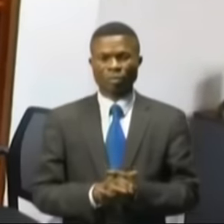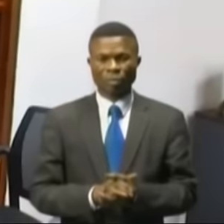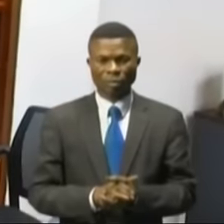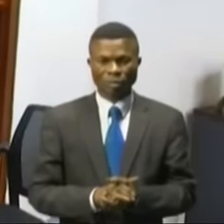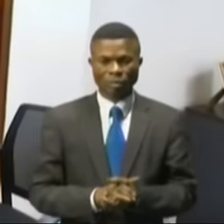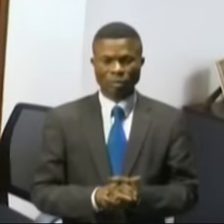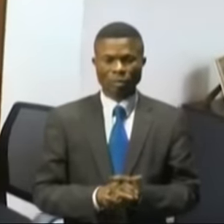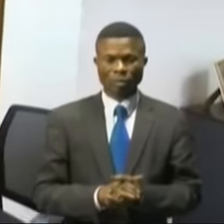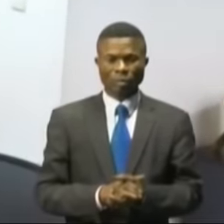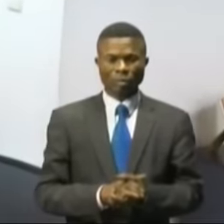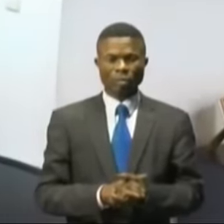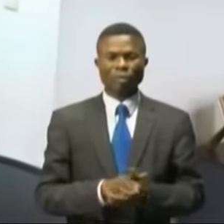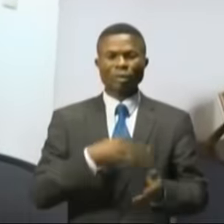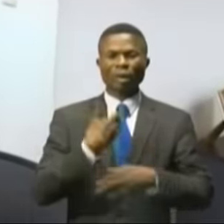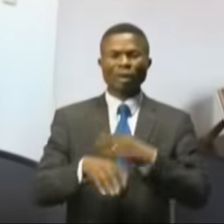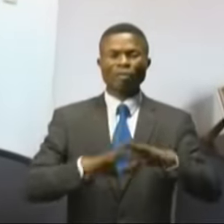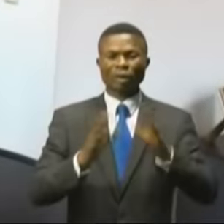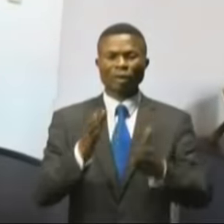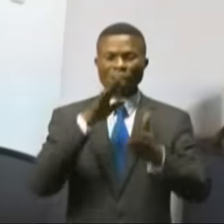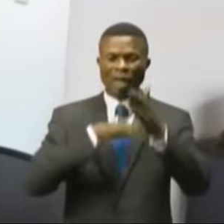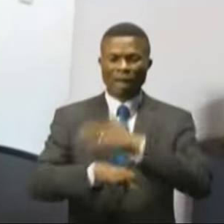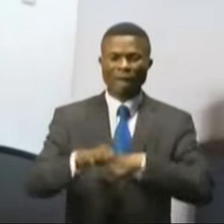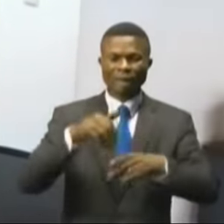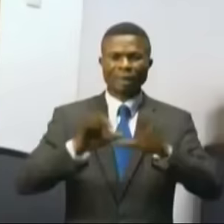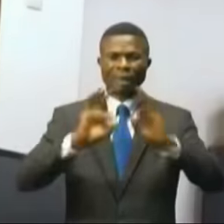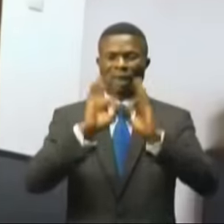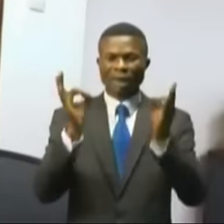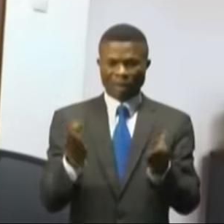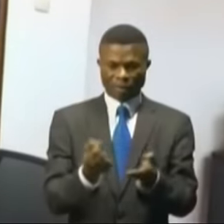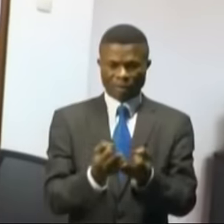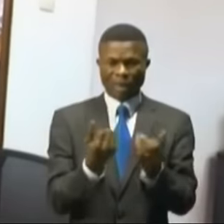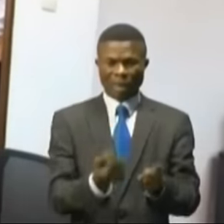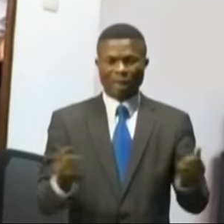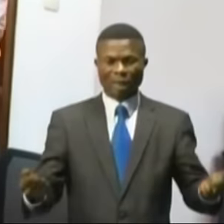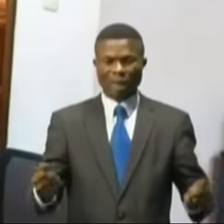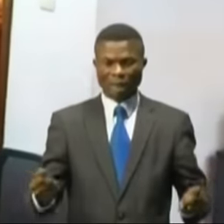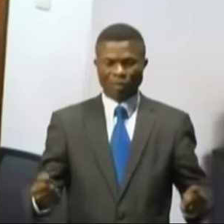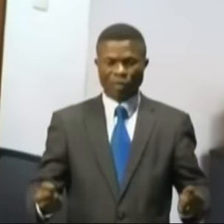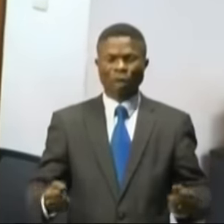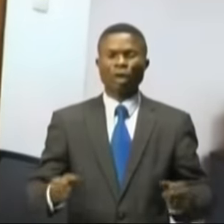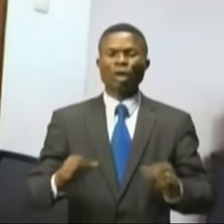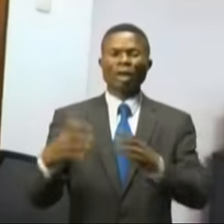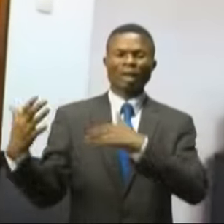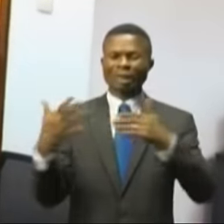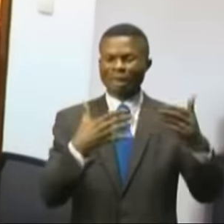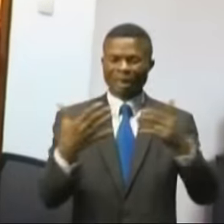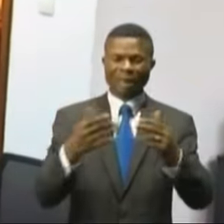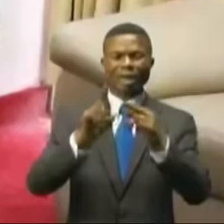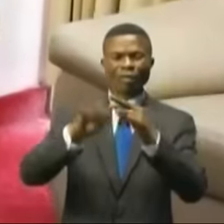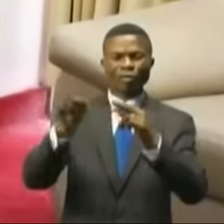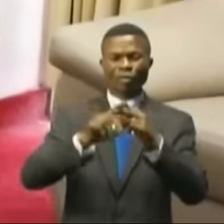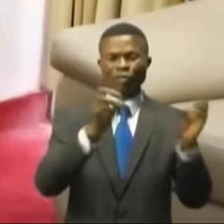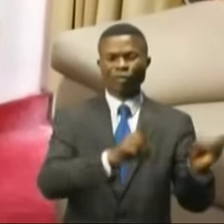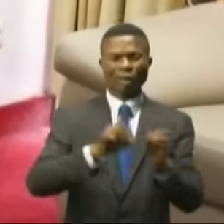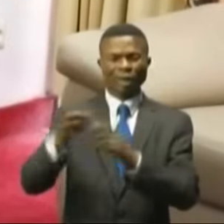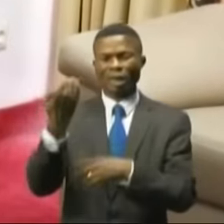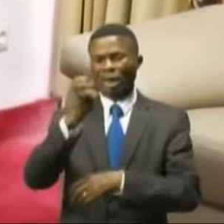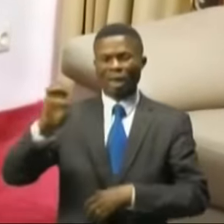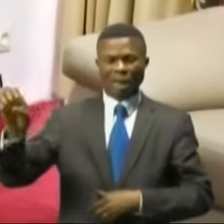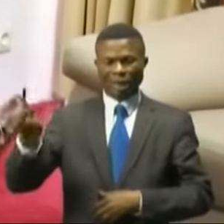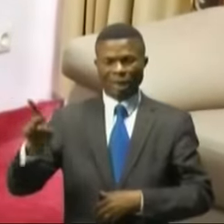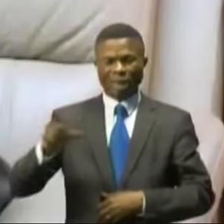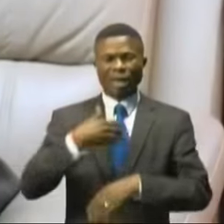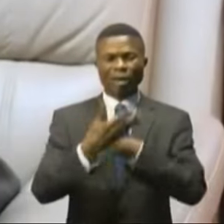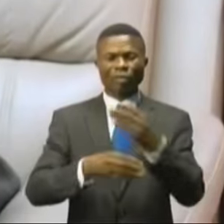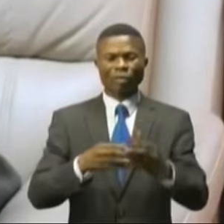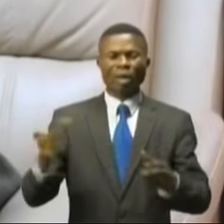Comment devrait se dérouler la réinsertion familiale et communautaire des enfants affectés par les groupes et forces armées dans l'Est du pays? Comment